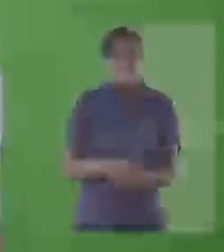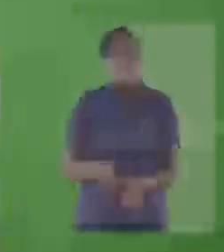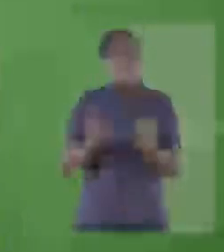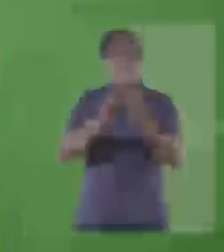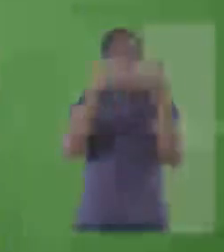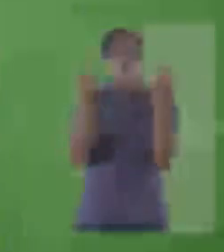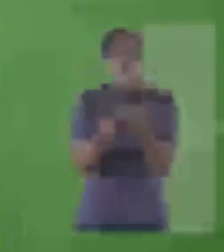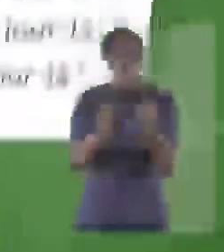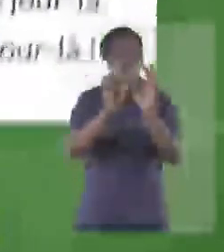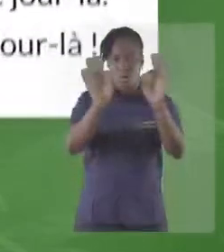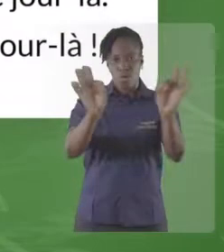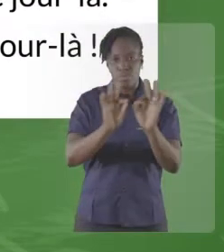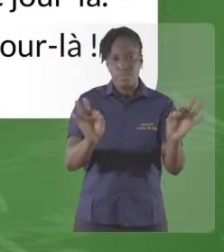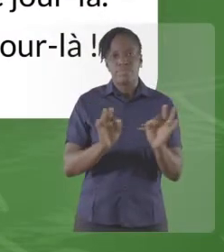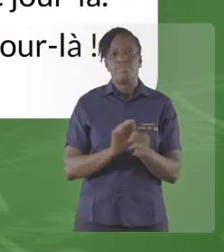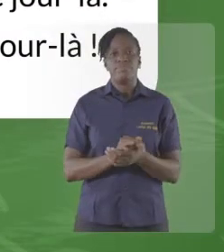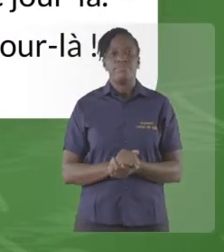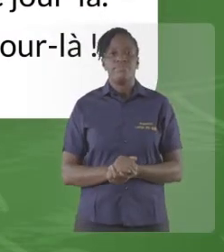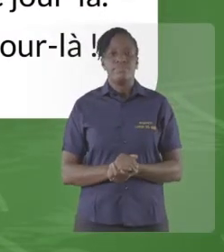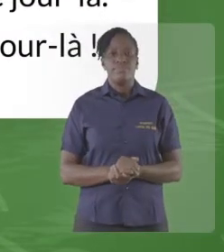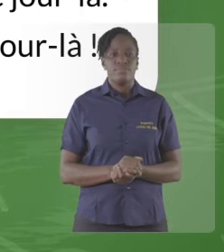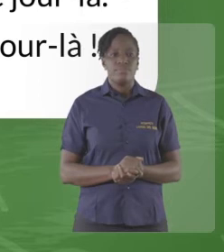notre corpus.